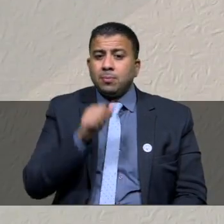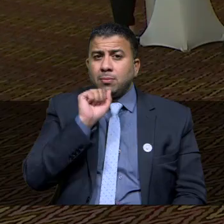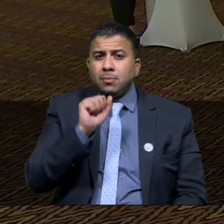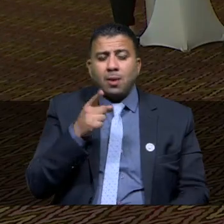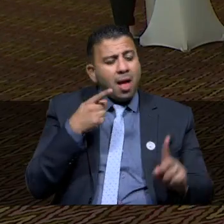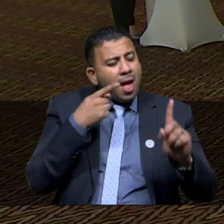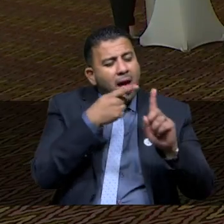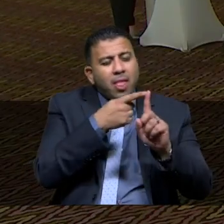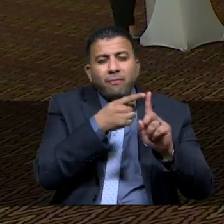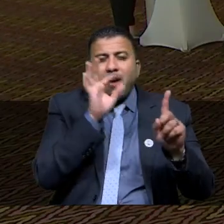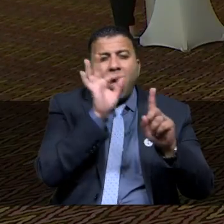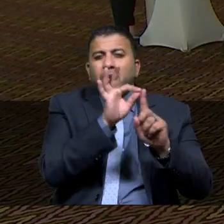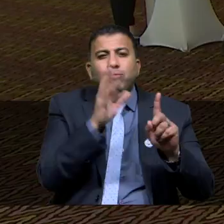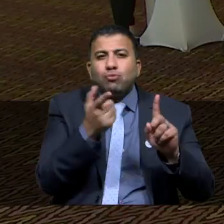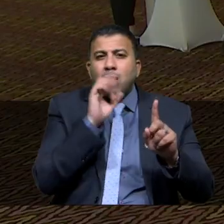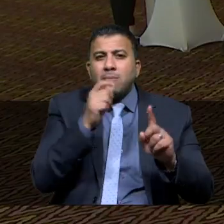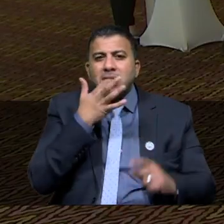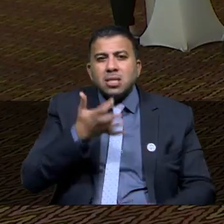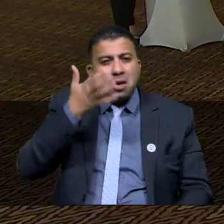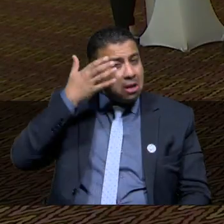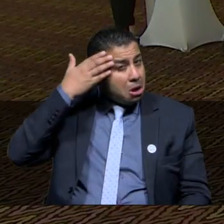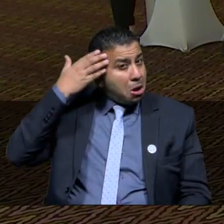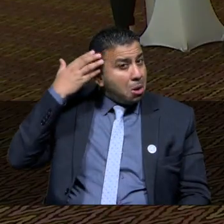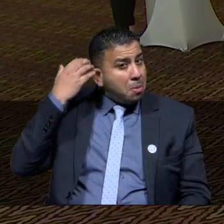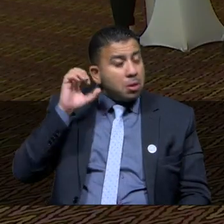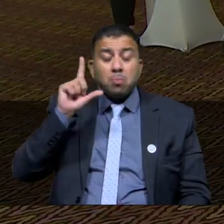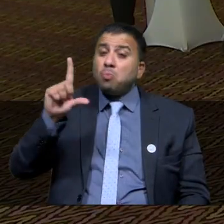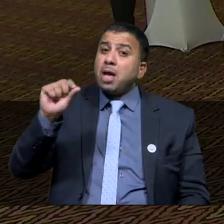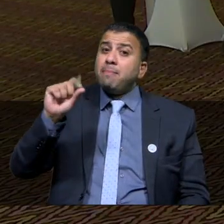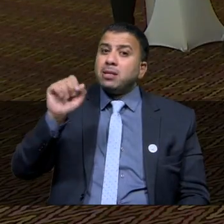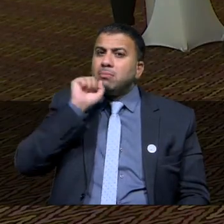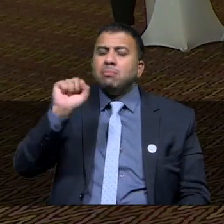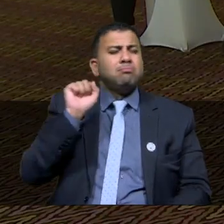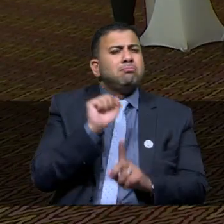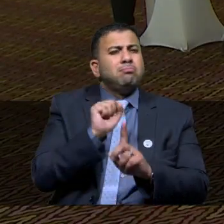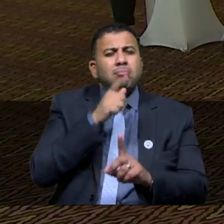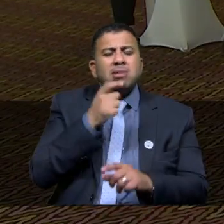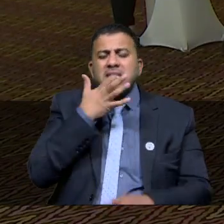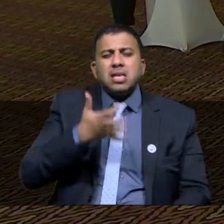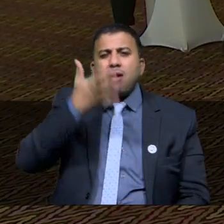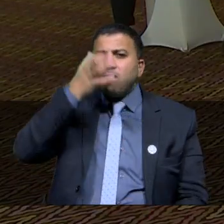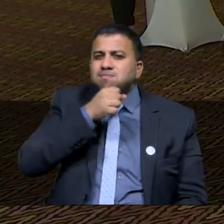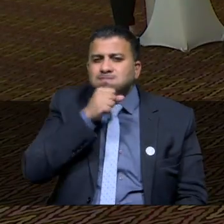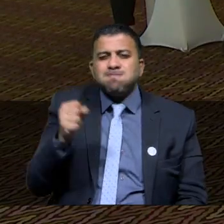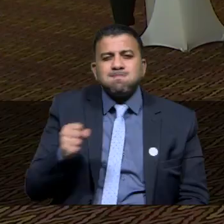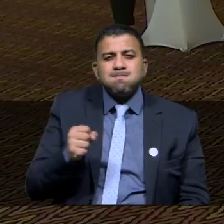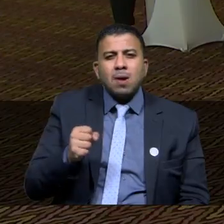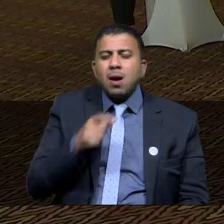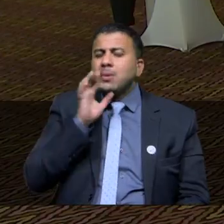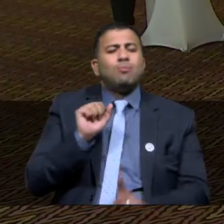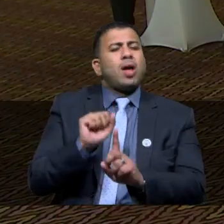الملتقى إلى عرض المعلومات والخبرات العالمية المتميزة ذات الصلة بكبار السن